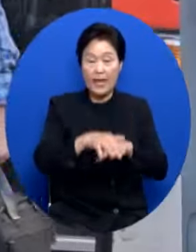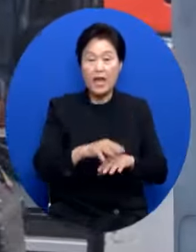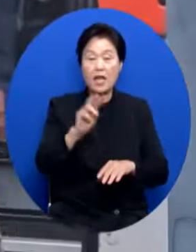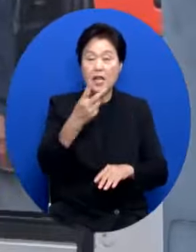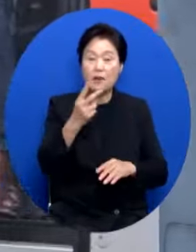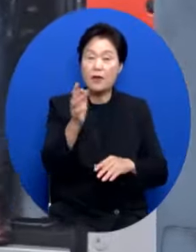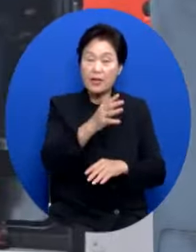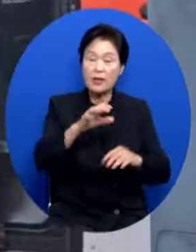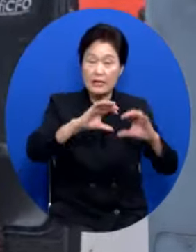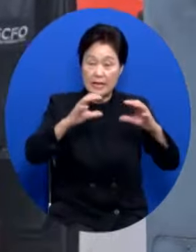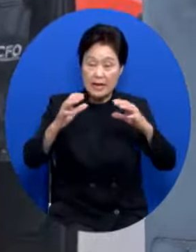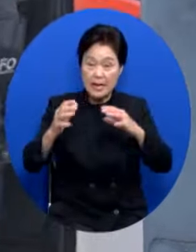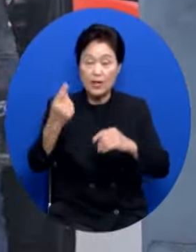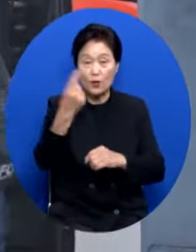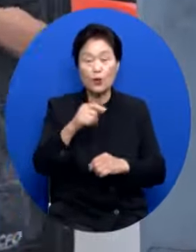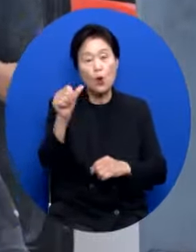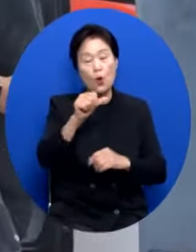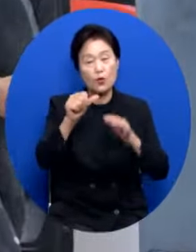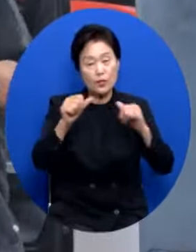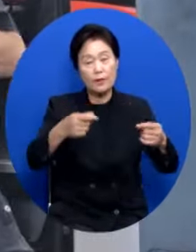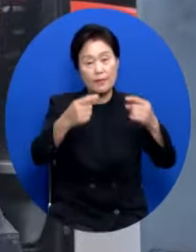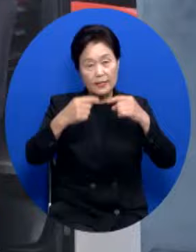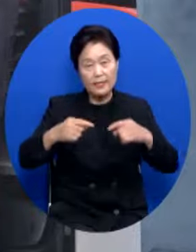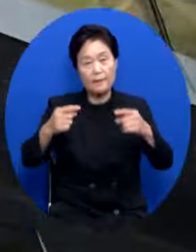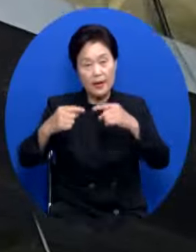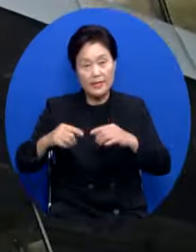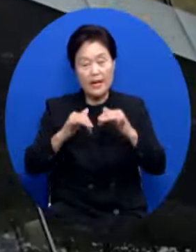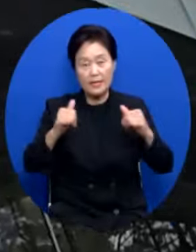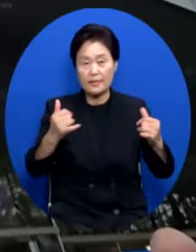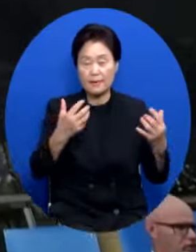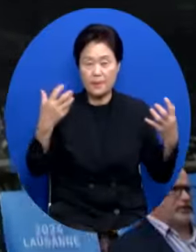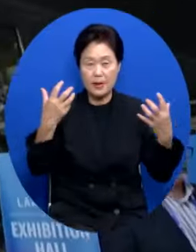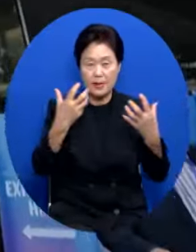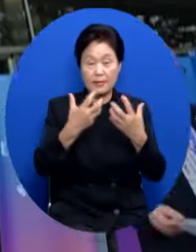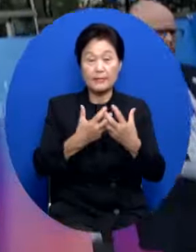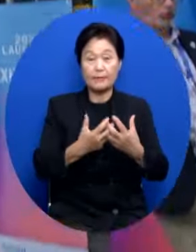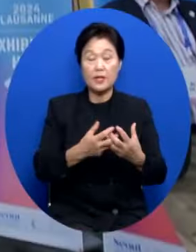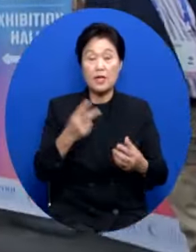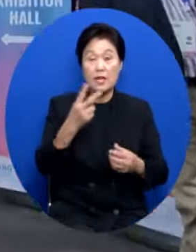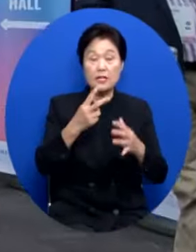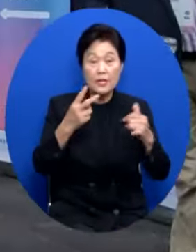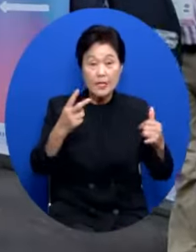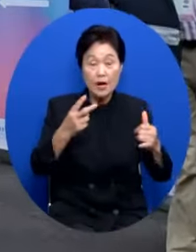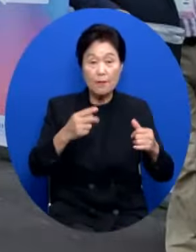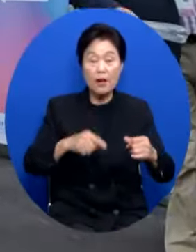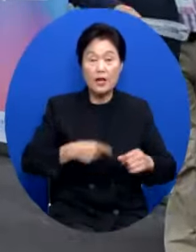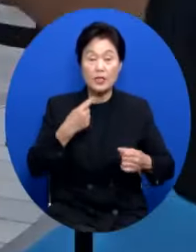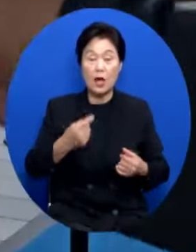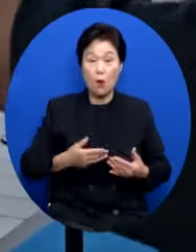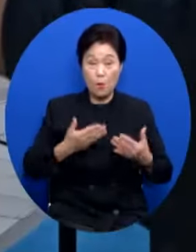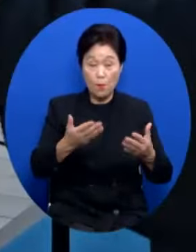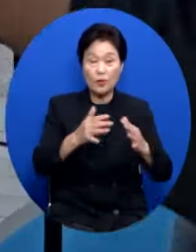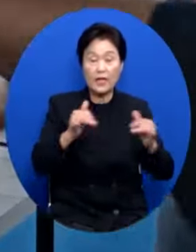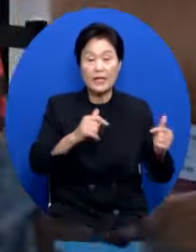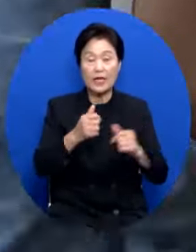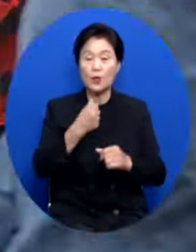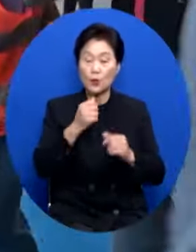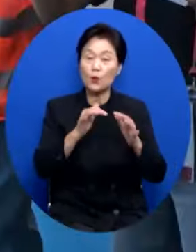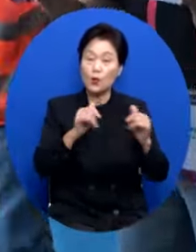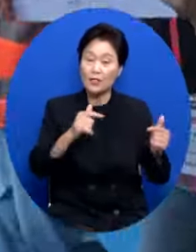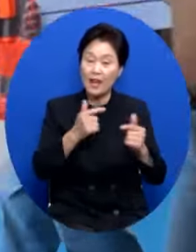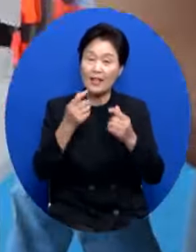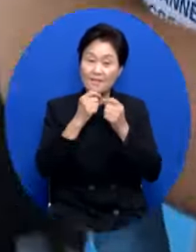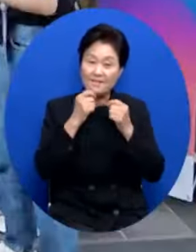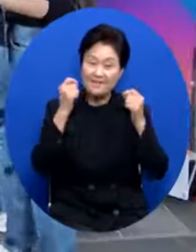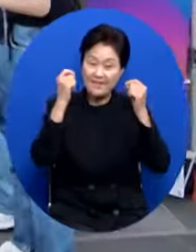국가에서 온 약 5천 명 참가자 열기로 가득했습니다. 2천여 명의 자원봉사자와 통역사가 밝은